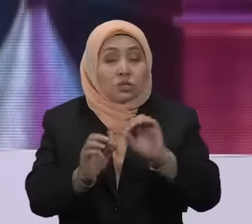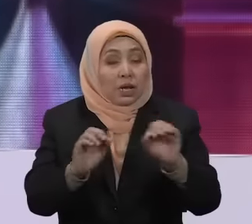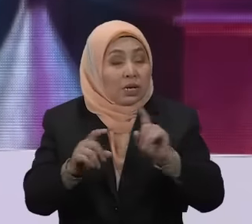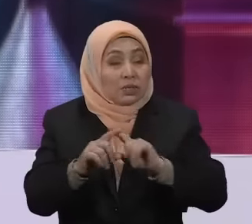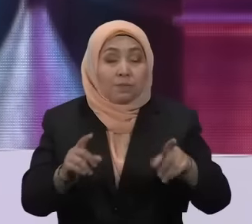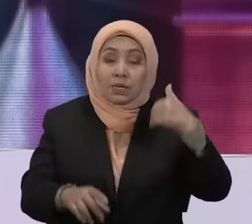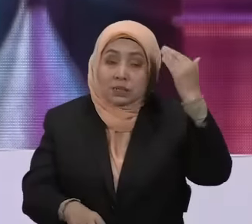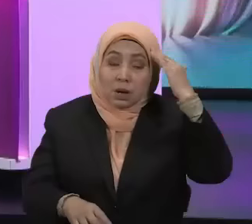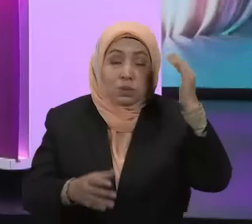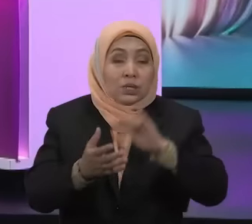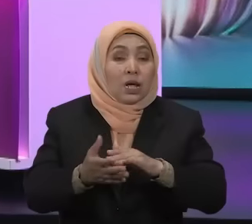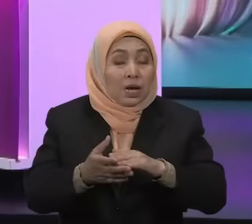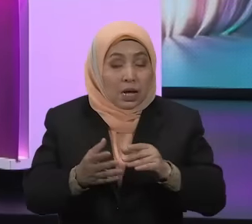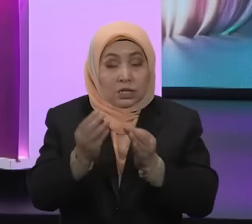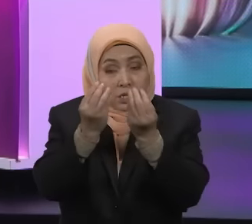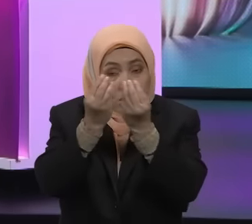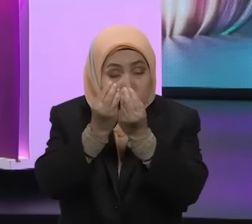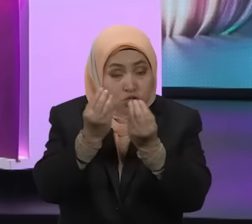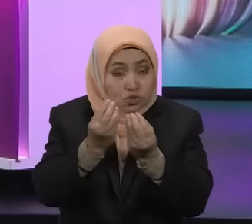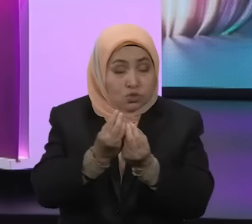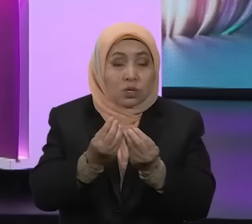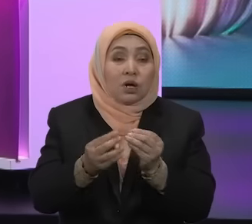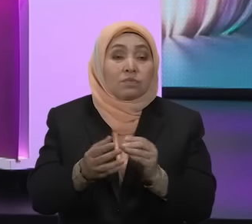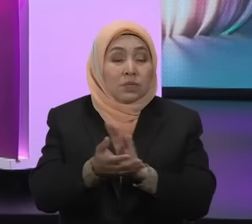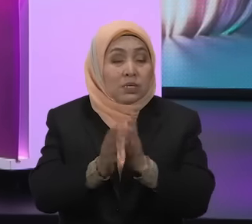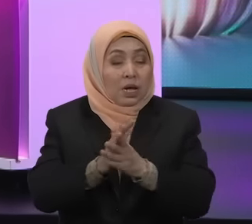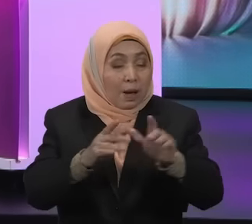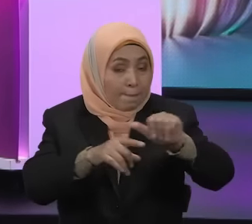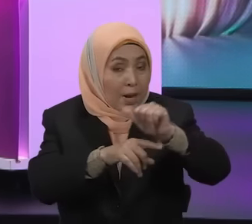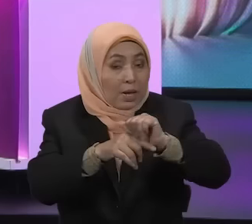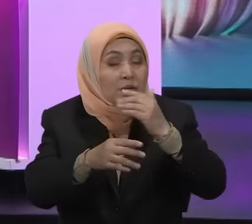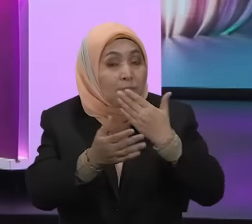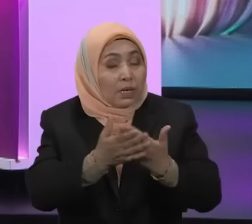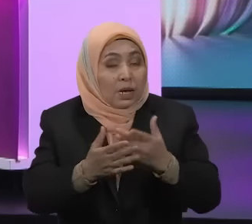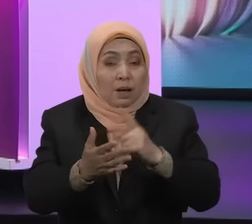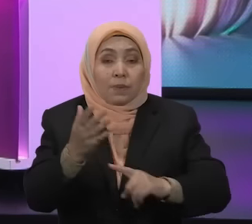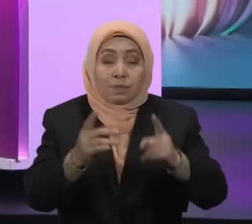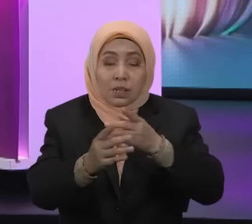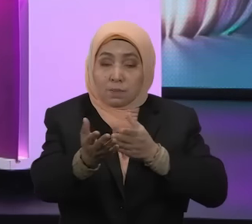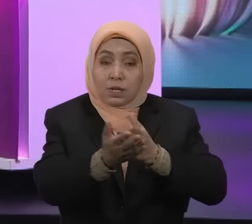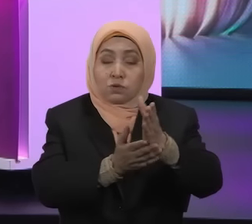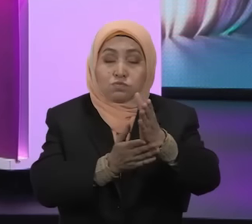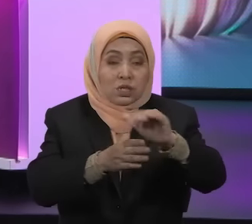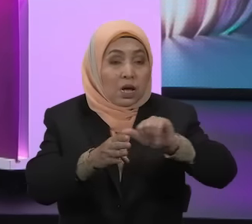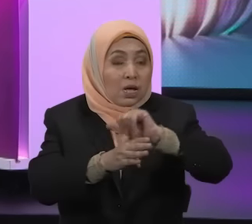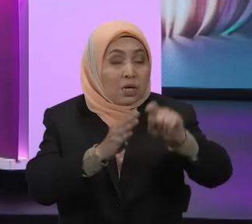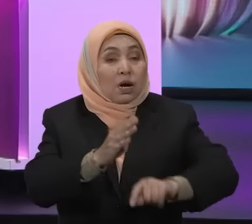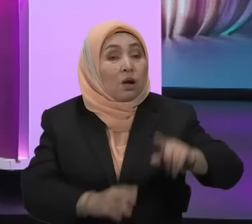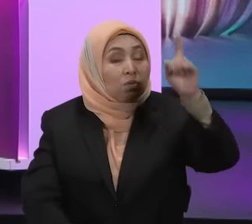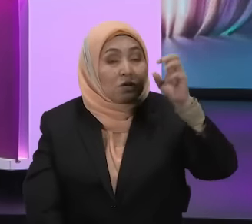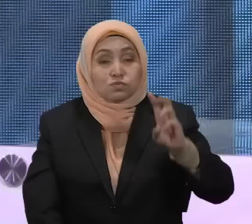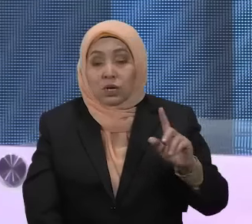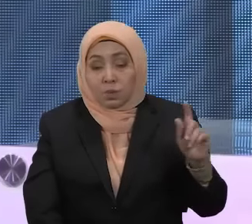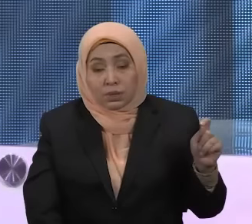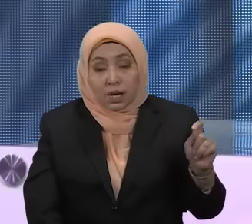tetapi tahu bahawa ini akan dikira sebagai amalan kebaikan apabila menuju kepada akhirat Allah Subhanahu